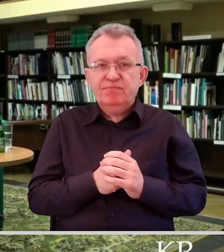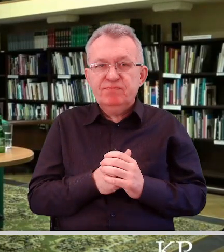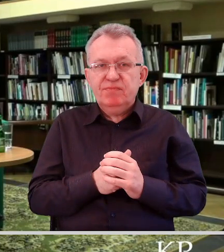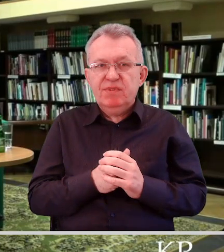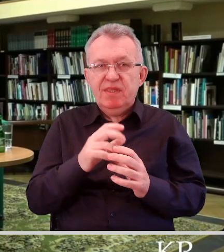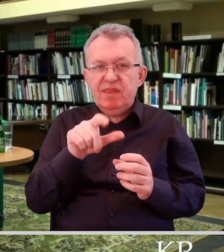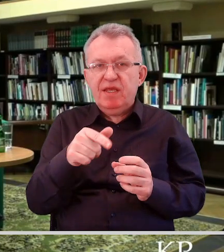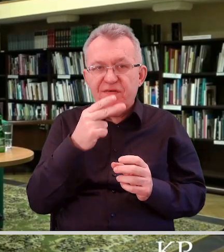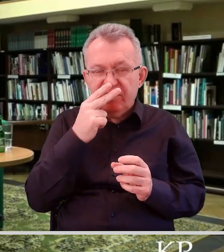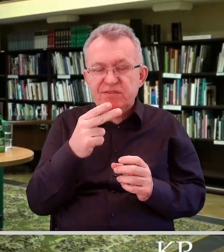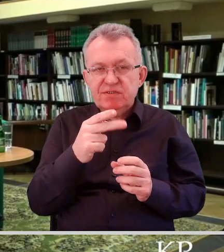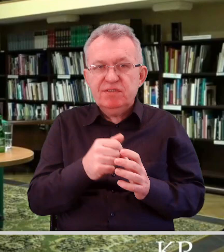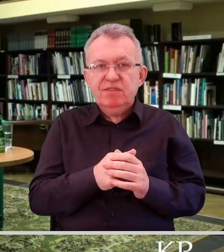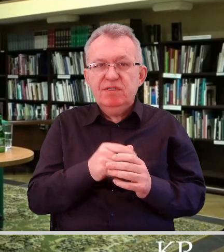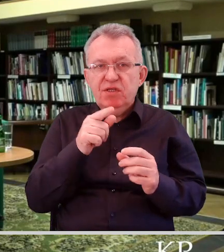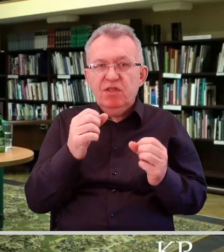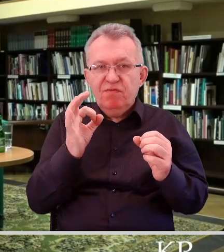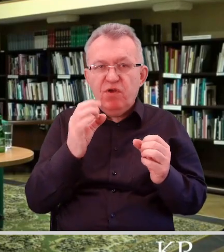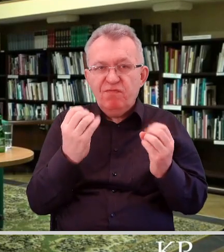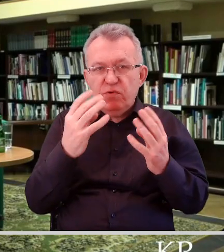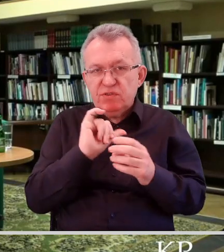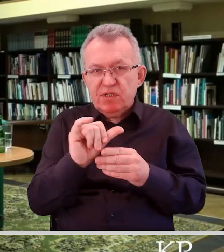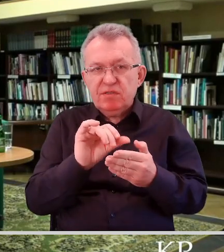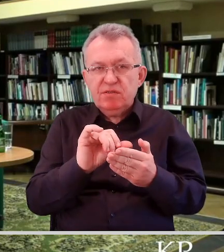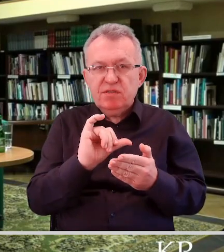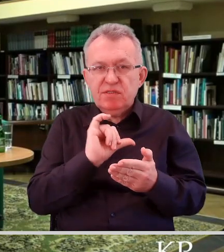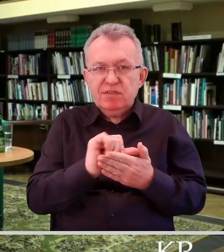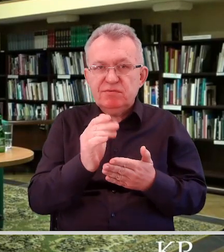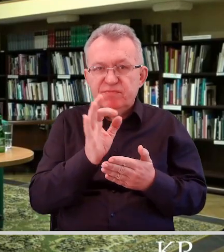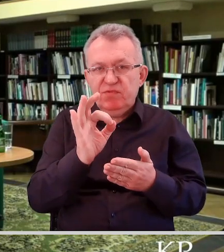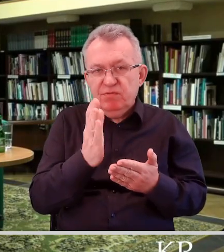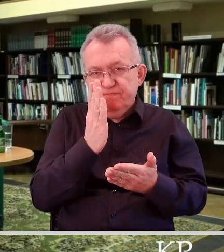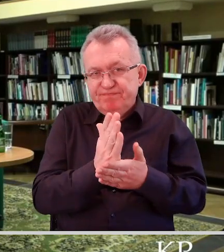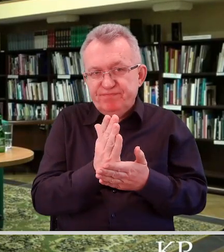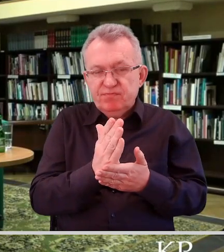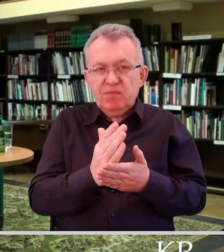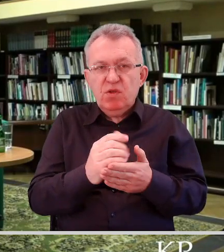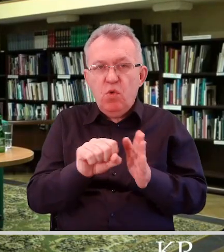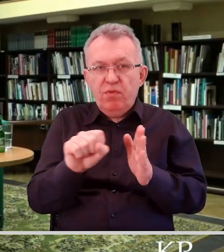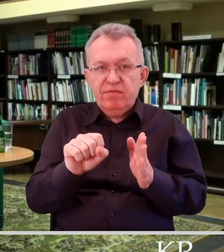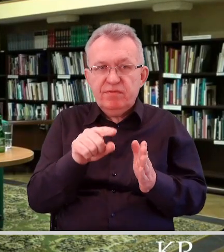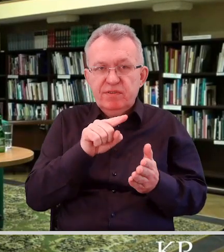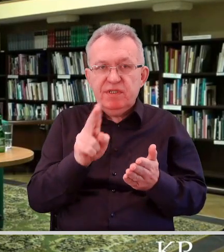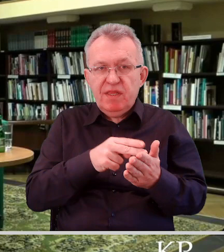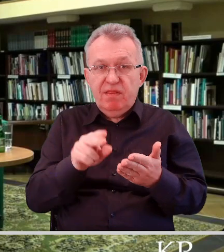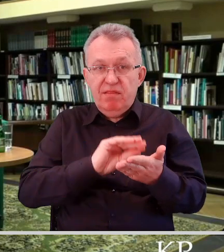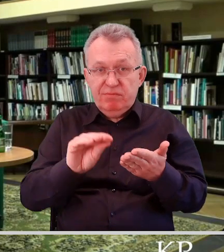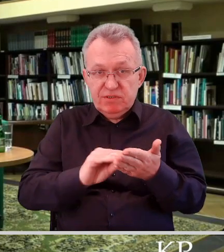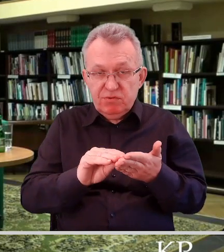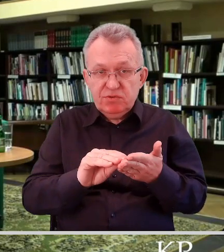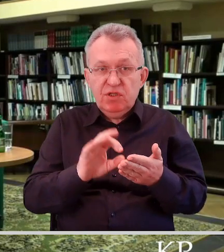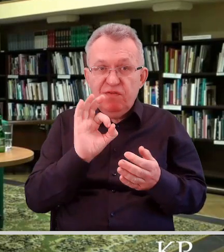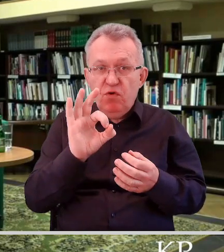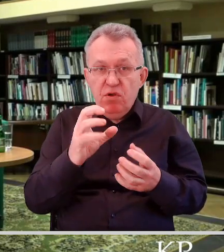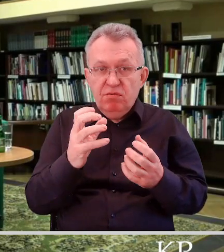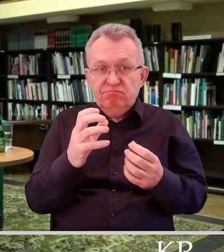Tak widzę twoją twórczość jako przedzieloną tą powieścią. Od tego momentu, kiedy ją napisałaś, twoje bohaterki